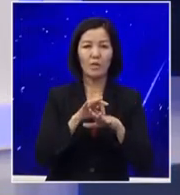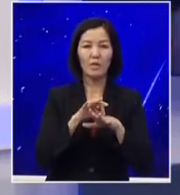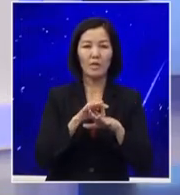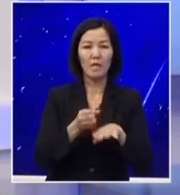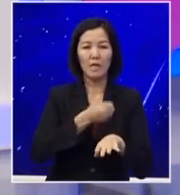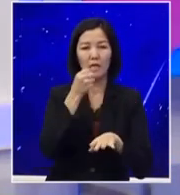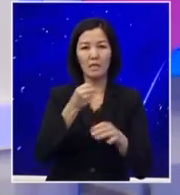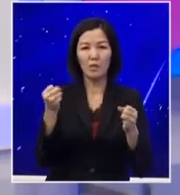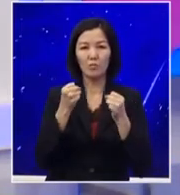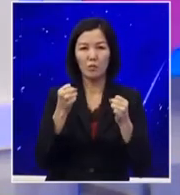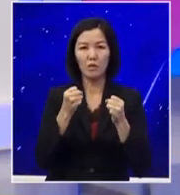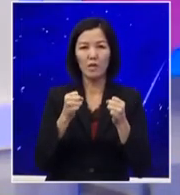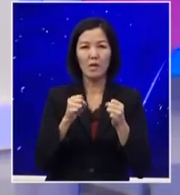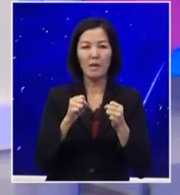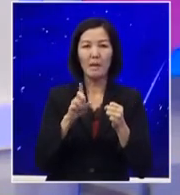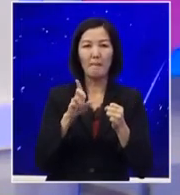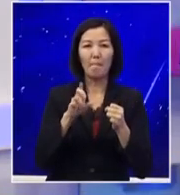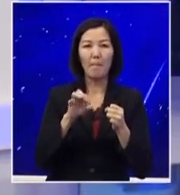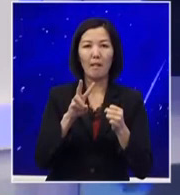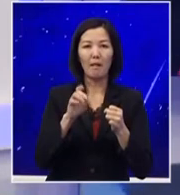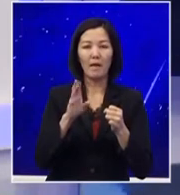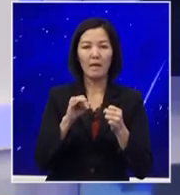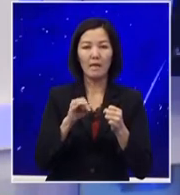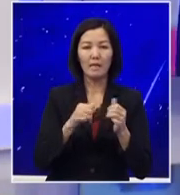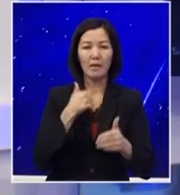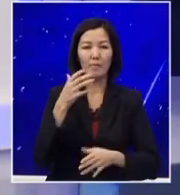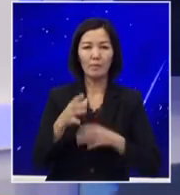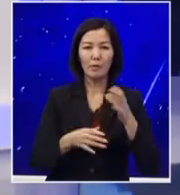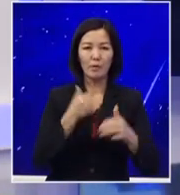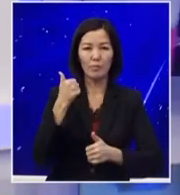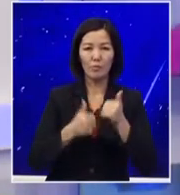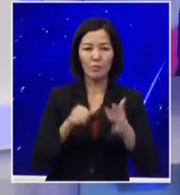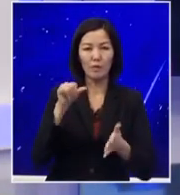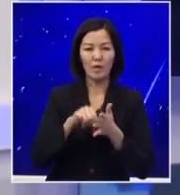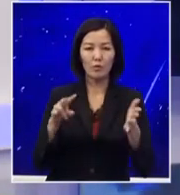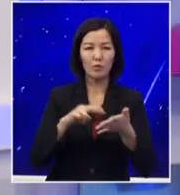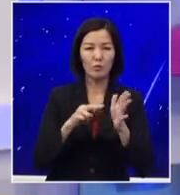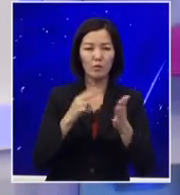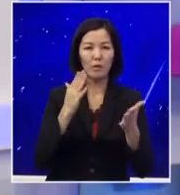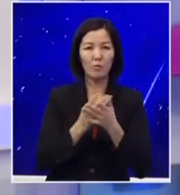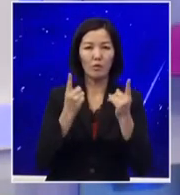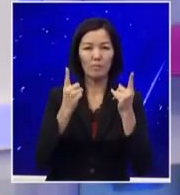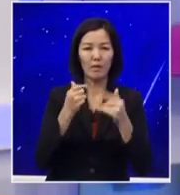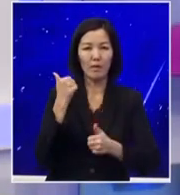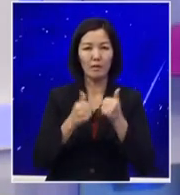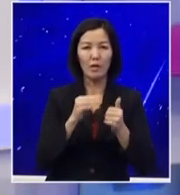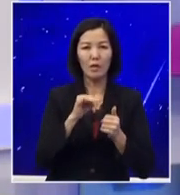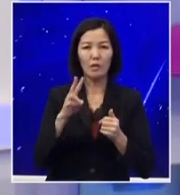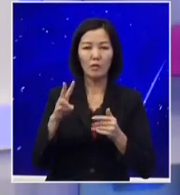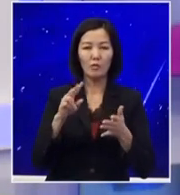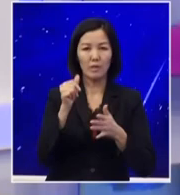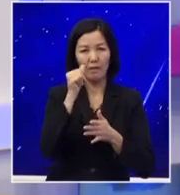өтеді. Ересек спортшылар болса, Болгарияда жалауын желбірететін әлем кубогына қатысуды көздеп отыр. Байрақты додалар 90